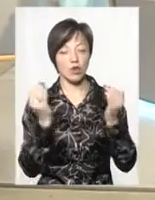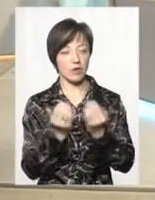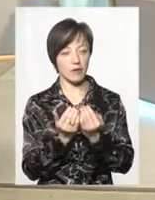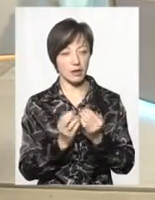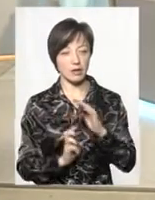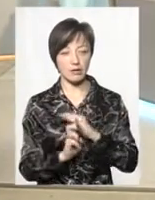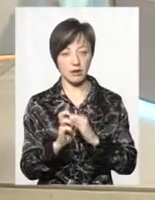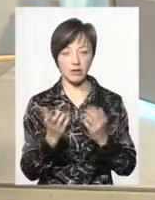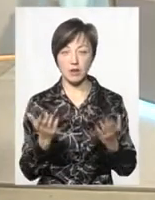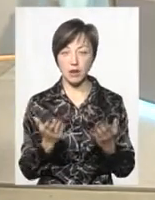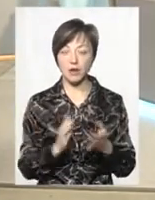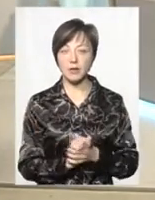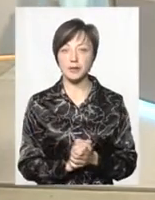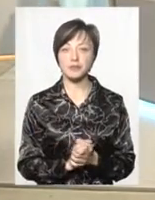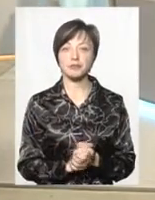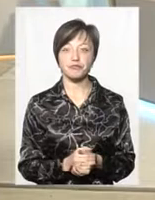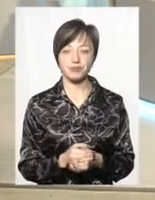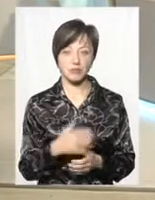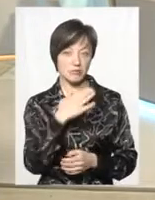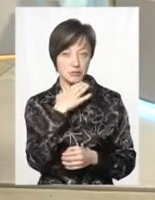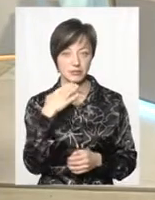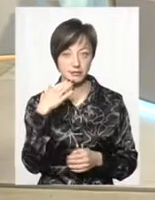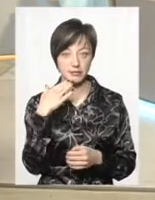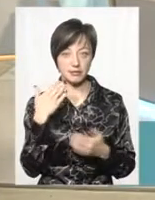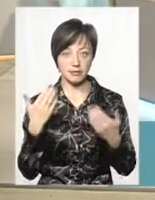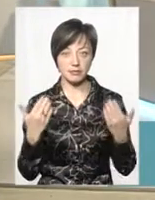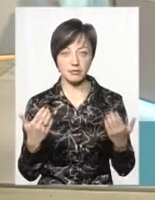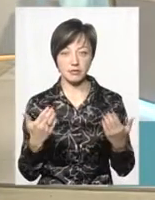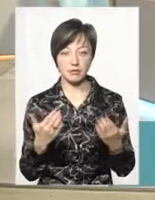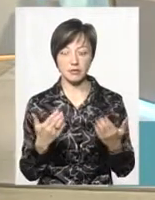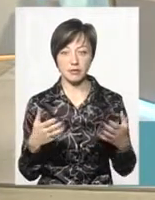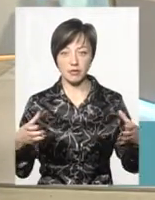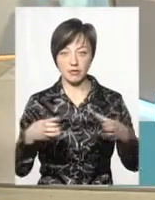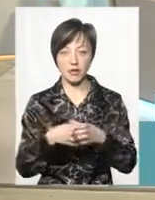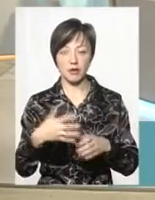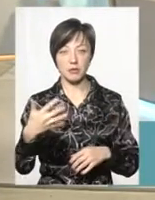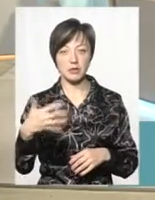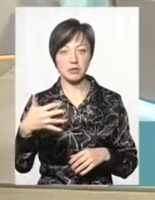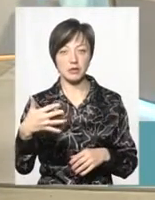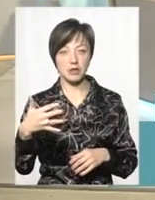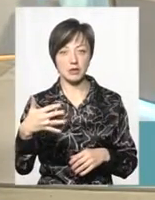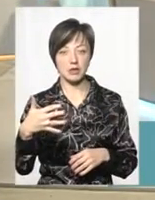церква має. Тобто досить солідний багаж, і це